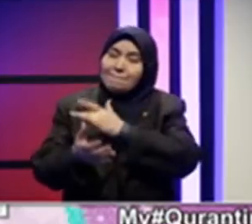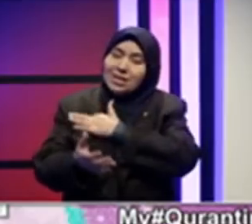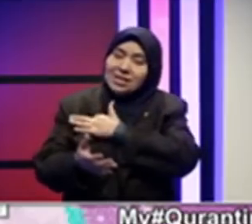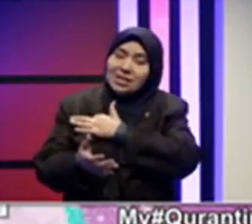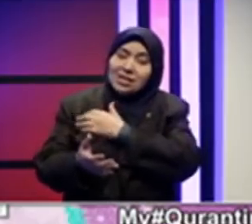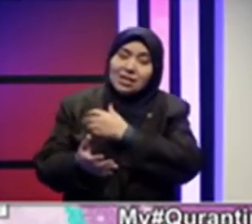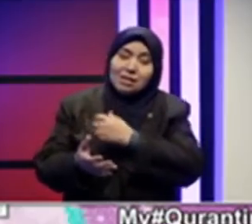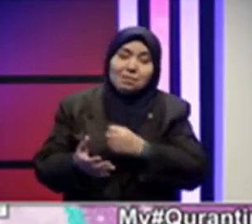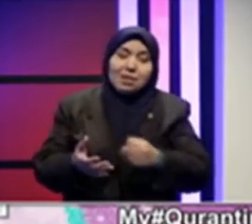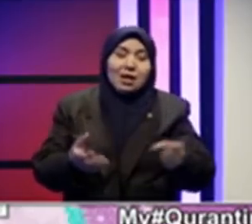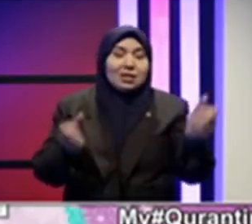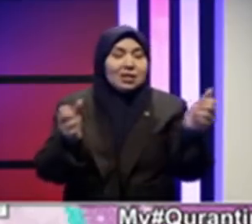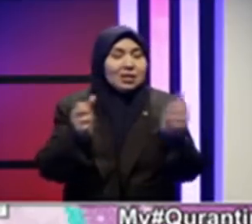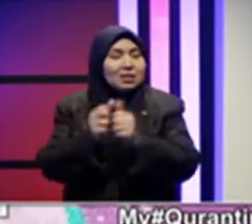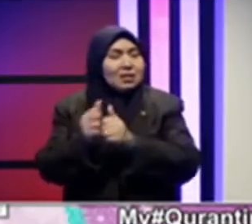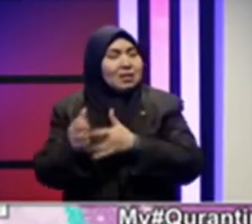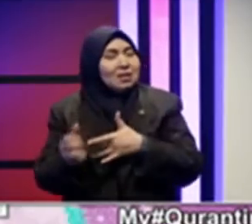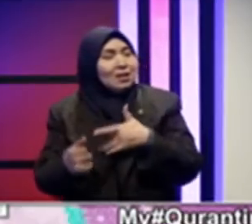azwajukum